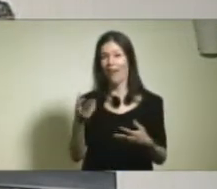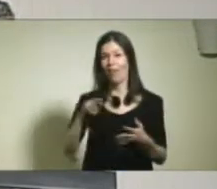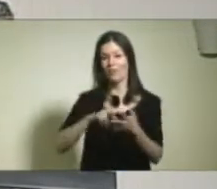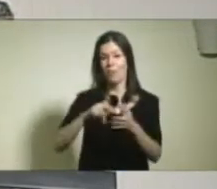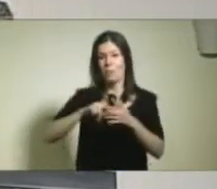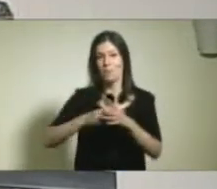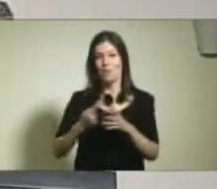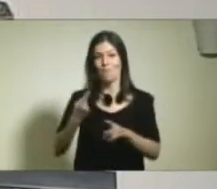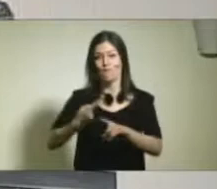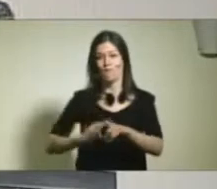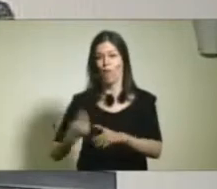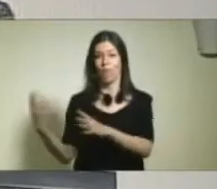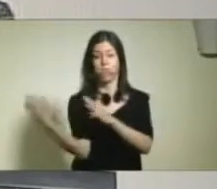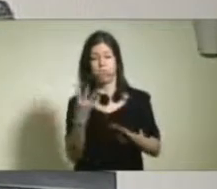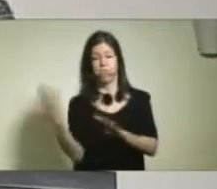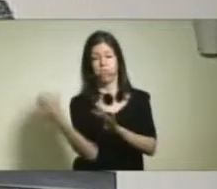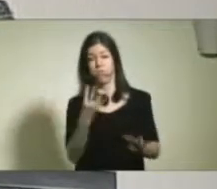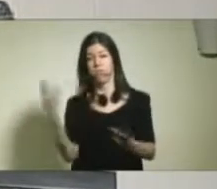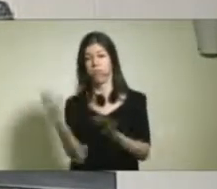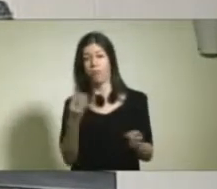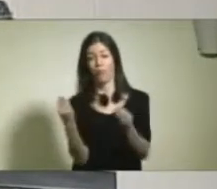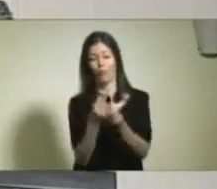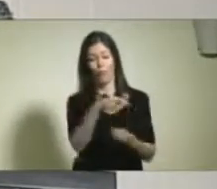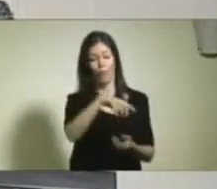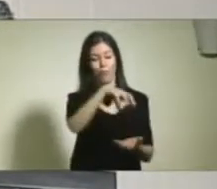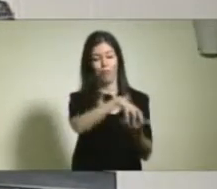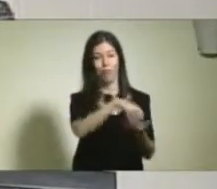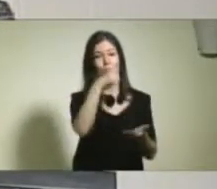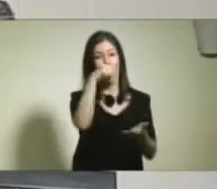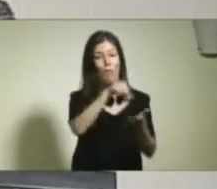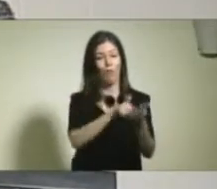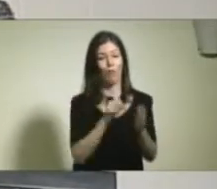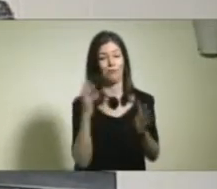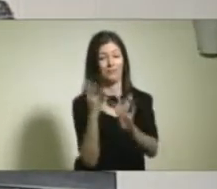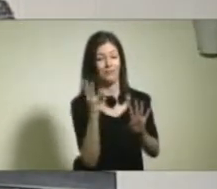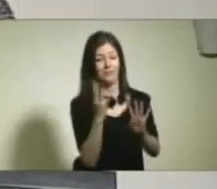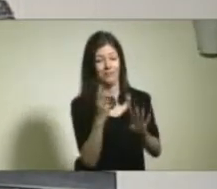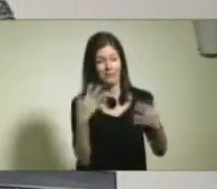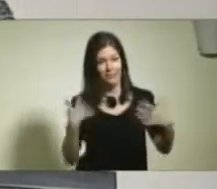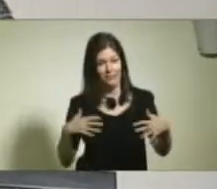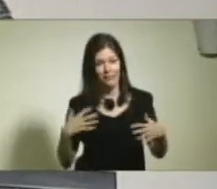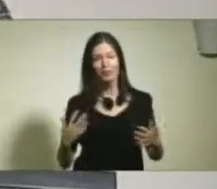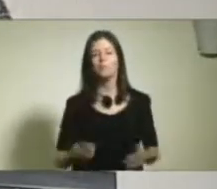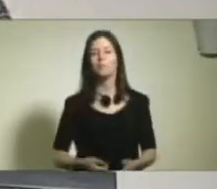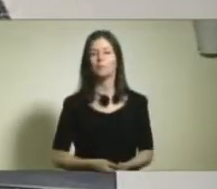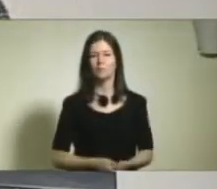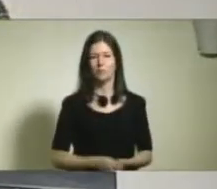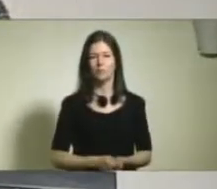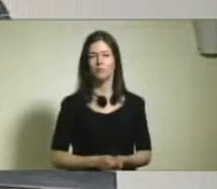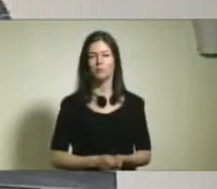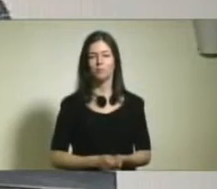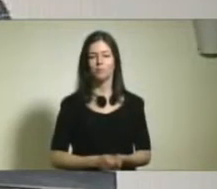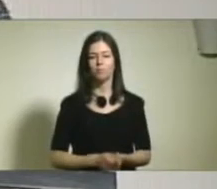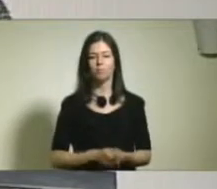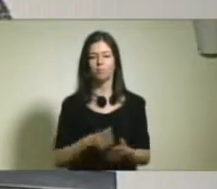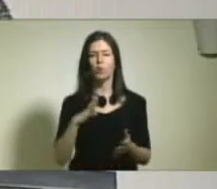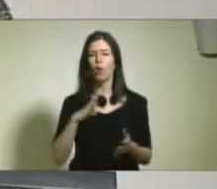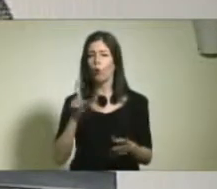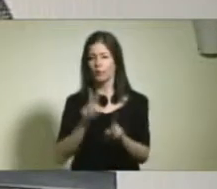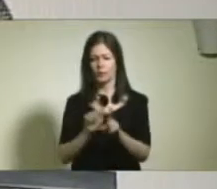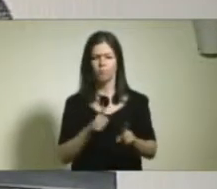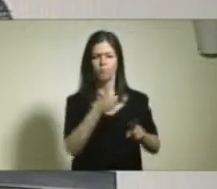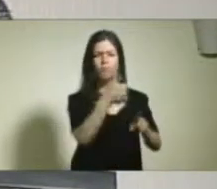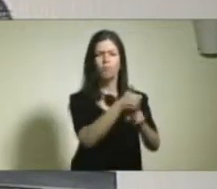énorme dans les bureaux de poste en début de mois. Et également, on a mis en place, pour tous les clients de la Poste, une banque multicanale,